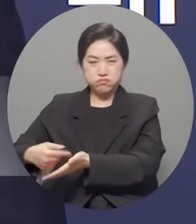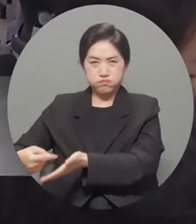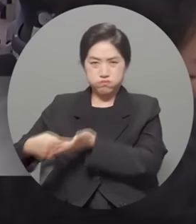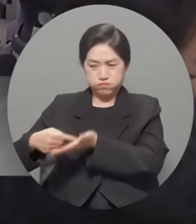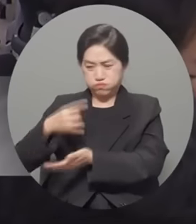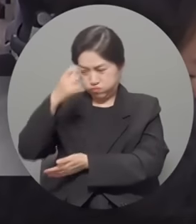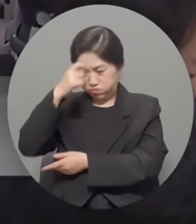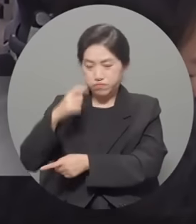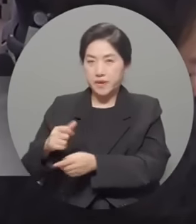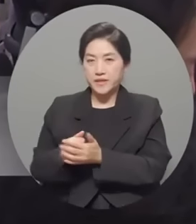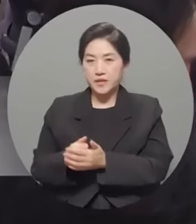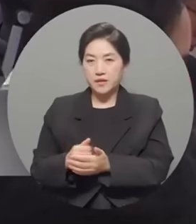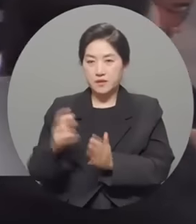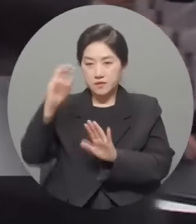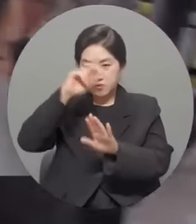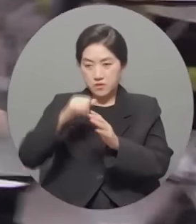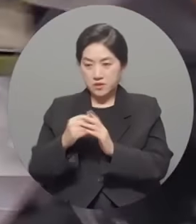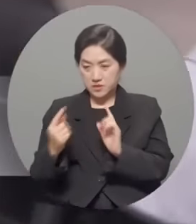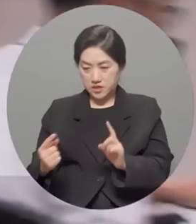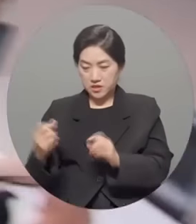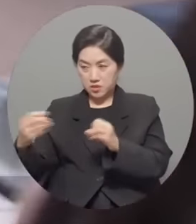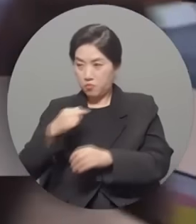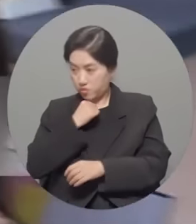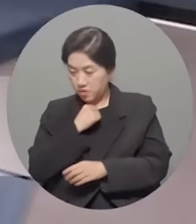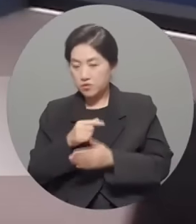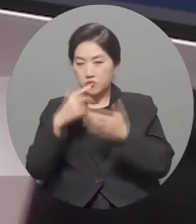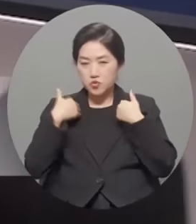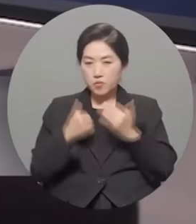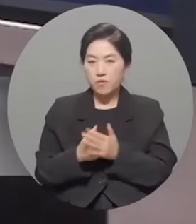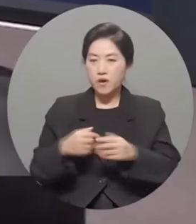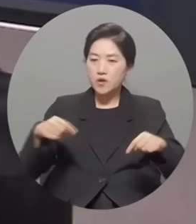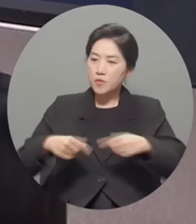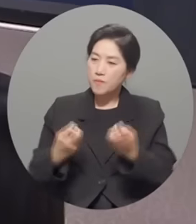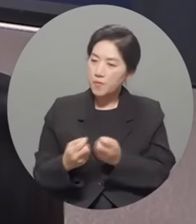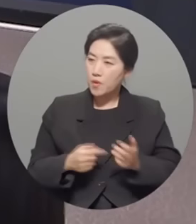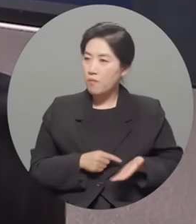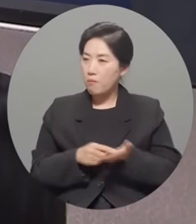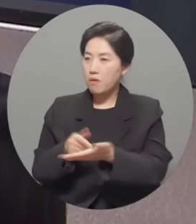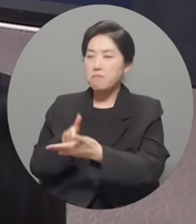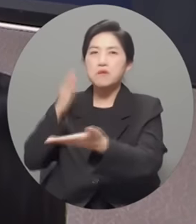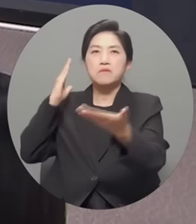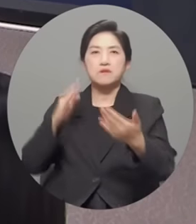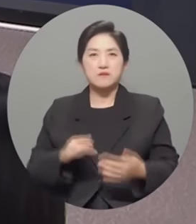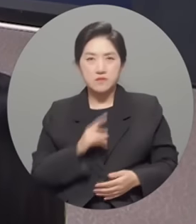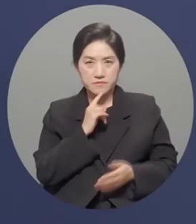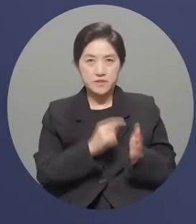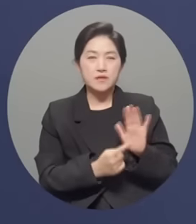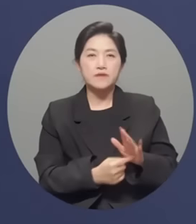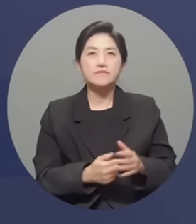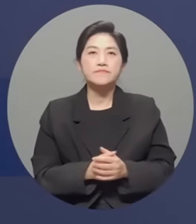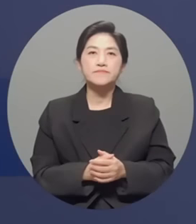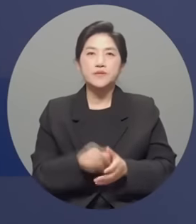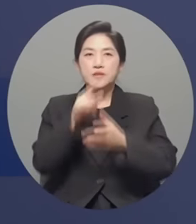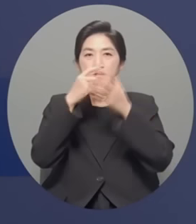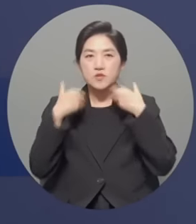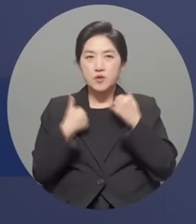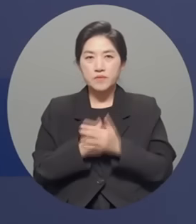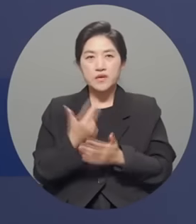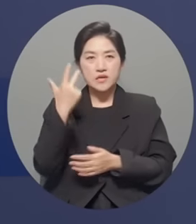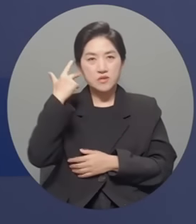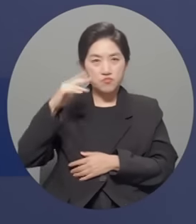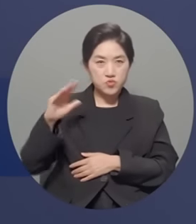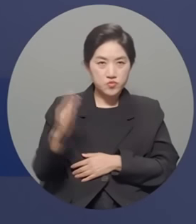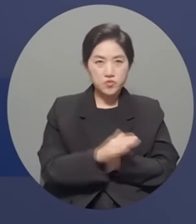1대1 대화를 원한다고 해서 정부와 의료계의 협의체도 제안했지만 거부당했다고 밝혔습니다. 정부는 일주일